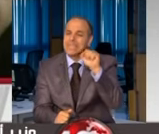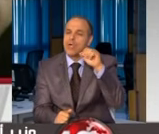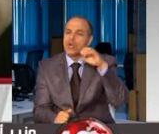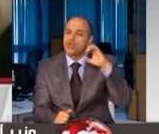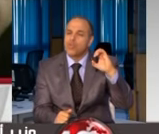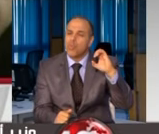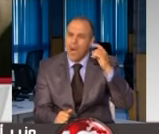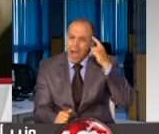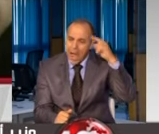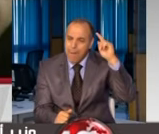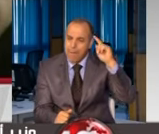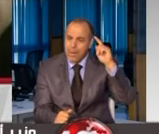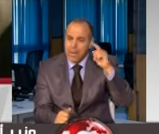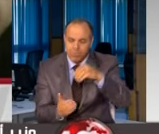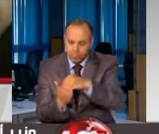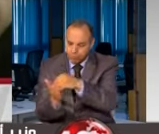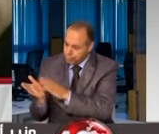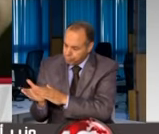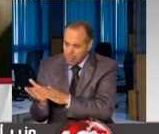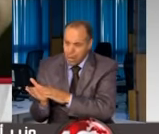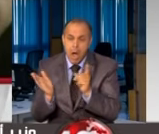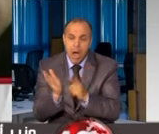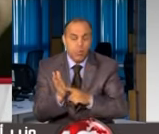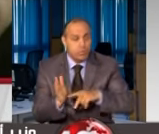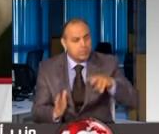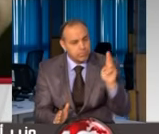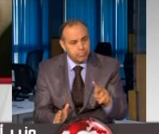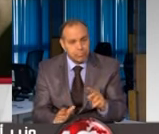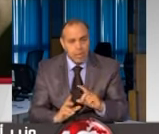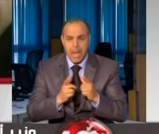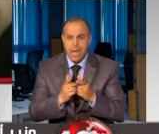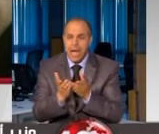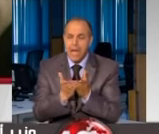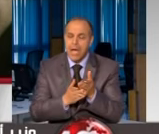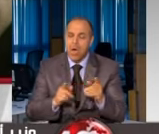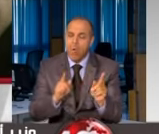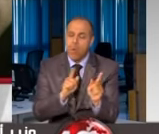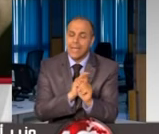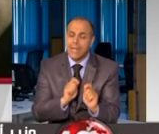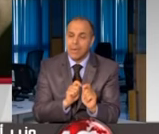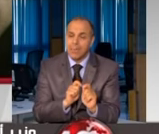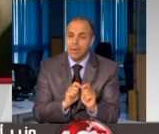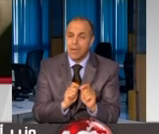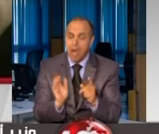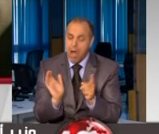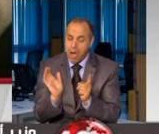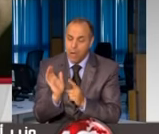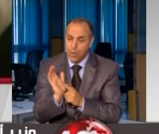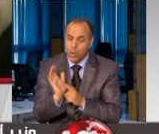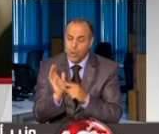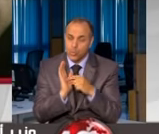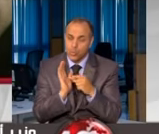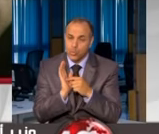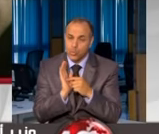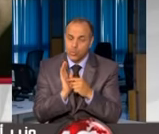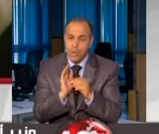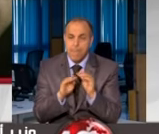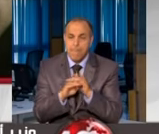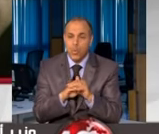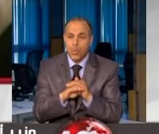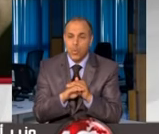شيبوب مبدئية، وهي تطبيق للقانون الأساسي لهيئة الحقيقة والكرامة المنصوص عليه بالدستور